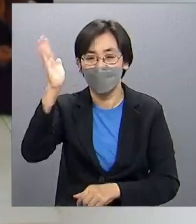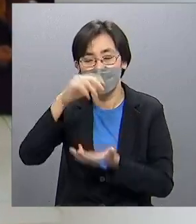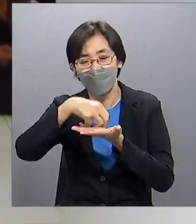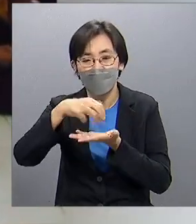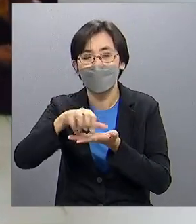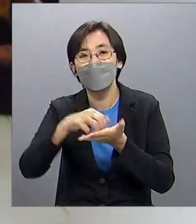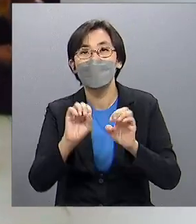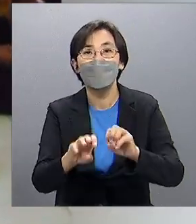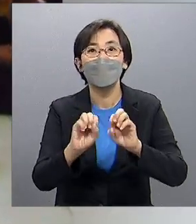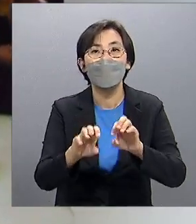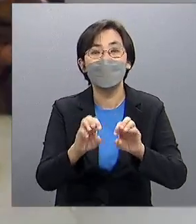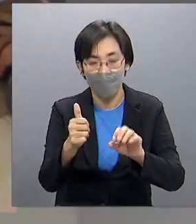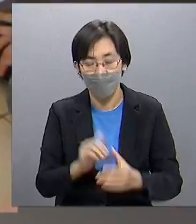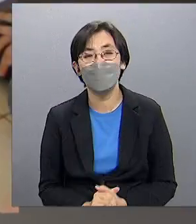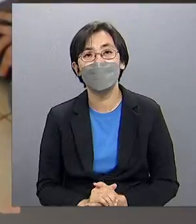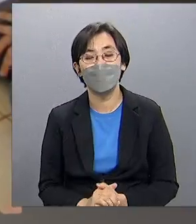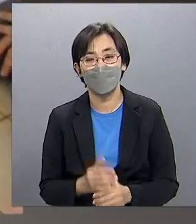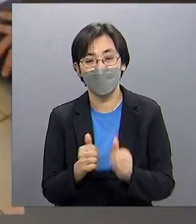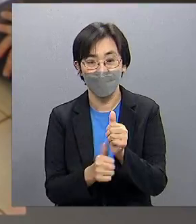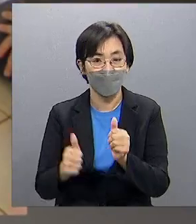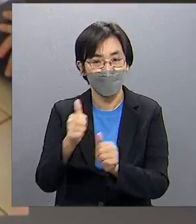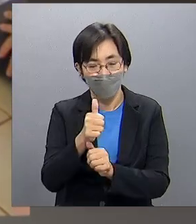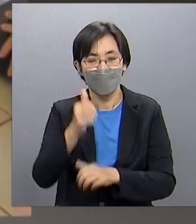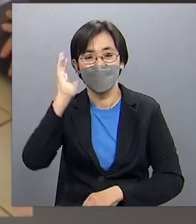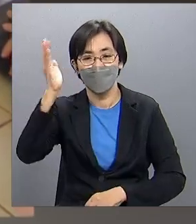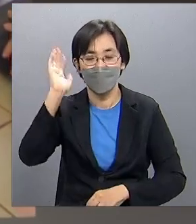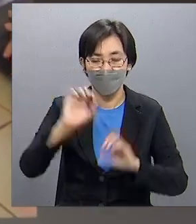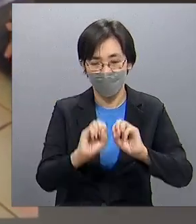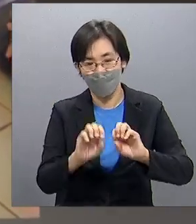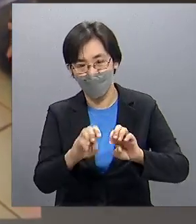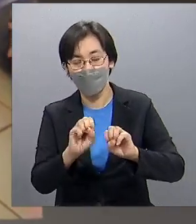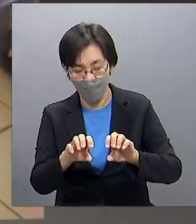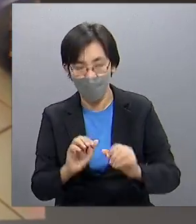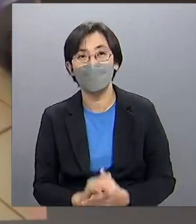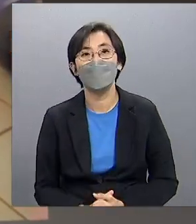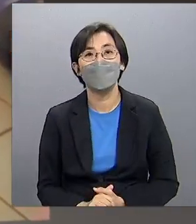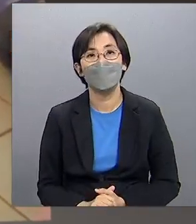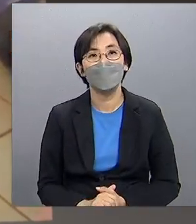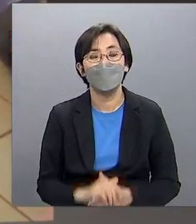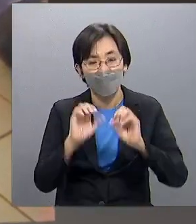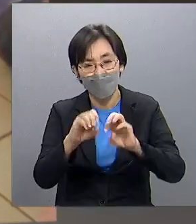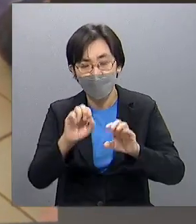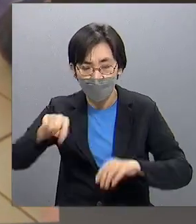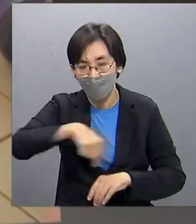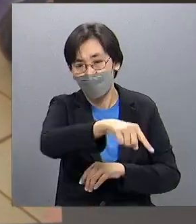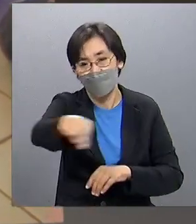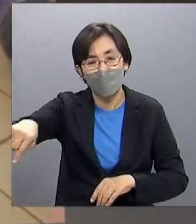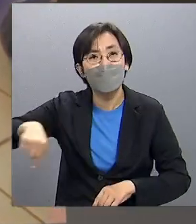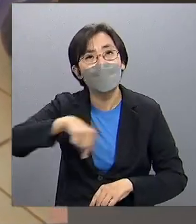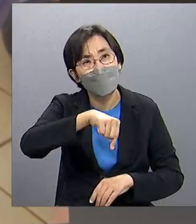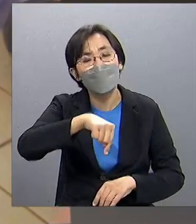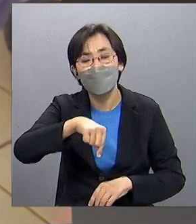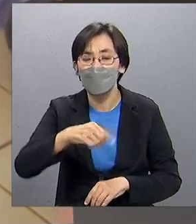ของเรานี่แหละเปลี่ยนบทบาทมาเป็นวิทยากรหลักนะคะซึ่งผลตอบรับก็คือเราไม่ได้เข้า